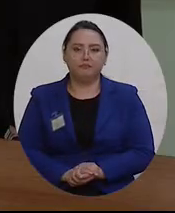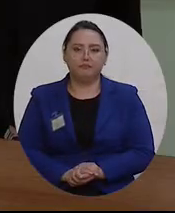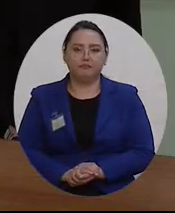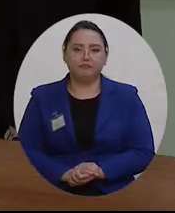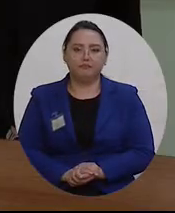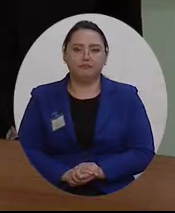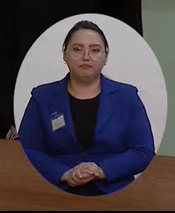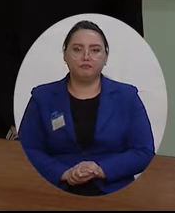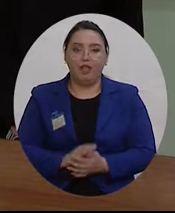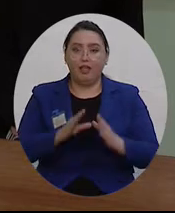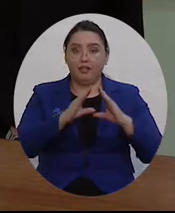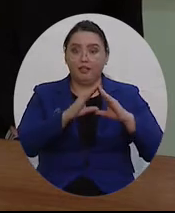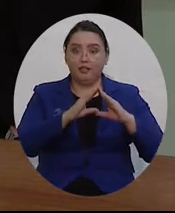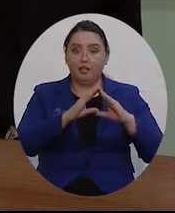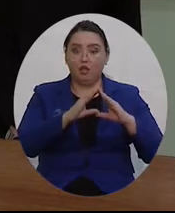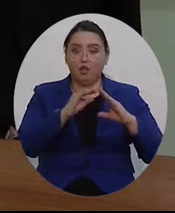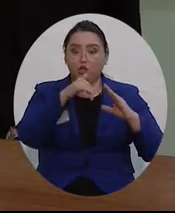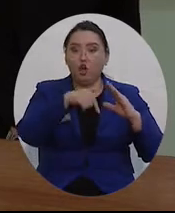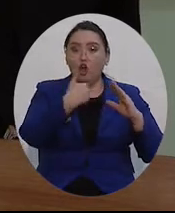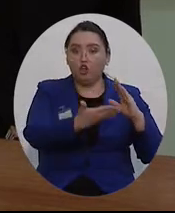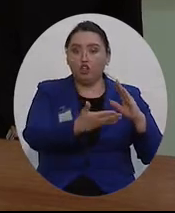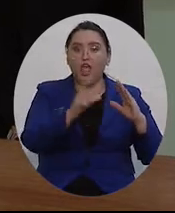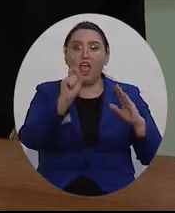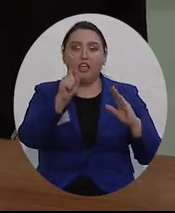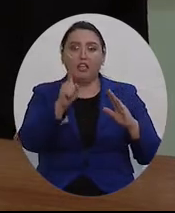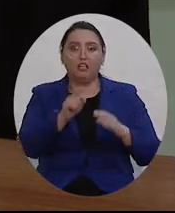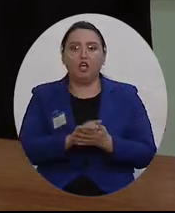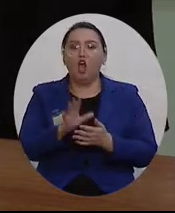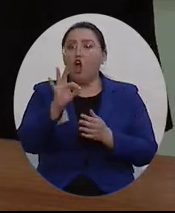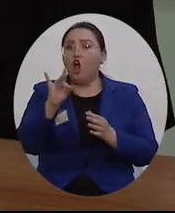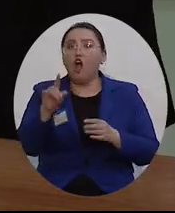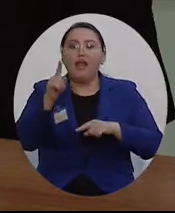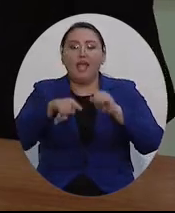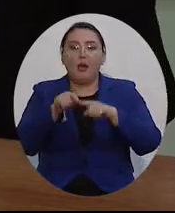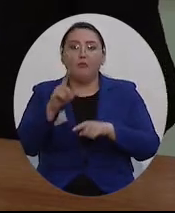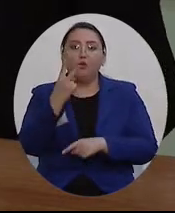За саяны гэрийн даалгавар төгсөн ихэд өөр ямар үйл үг байсан бэ гэдгийг одоо